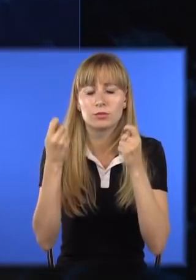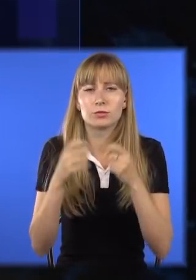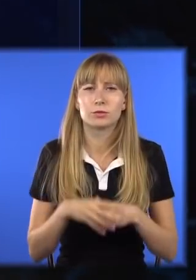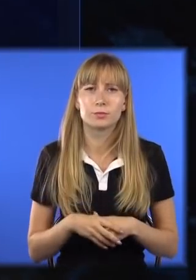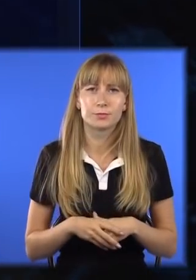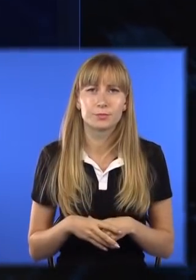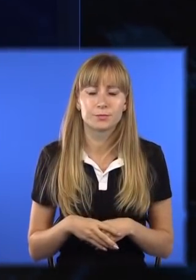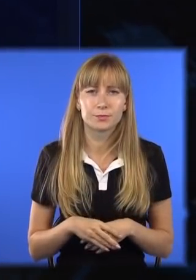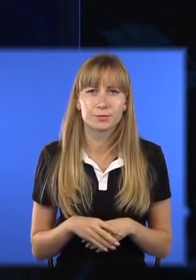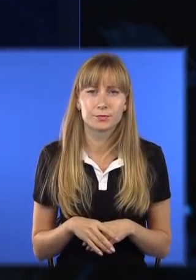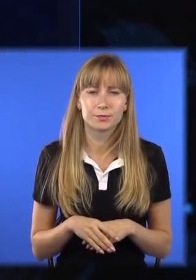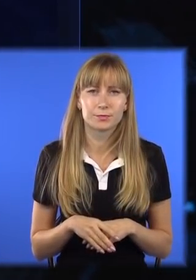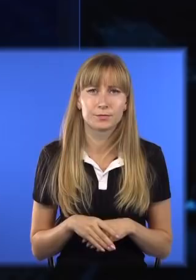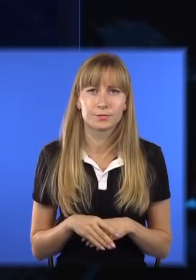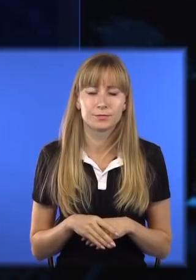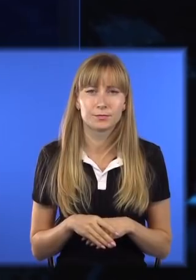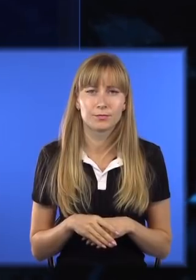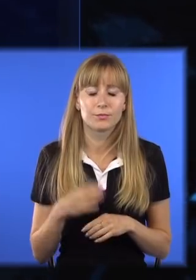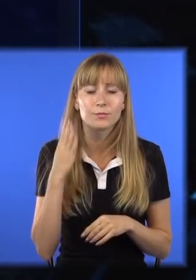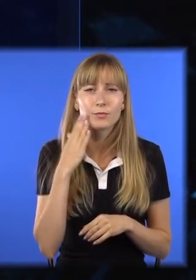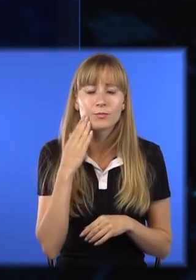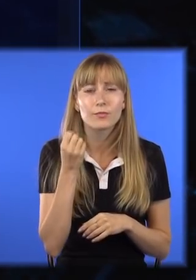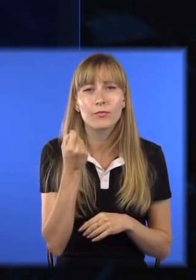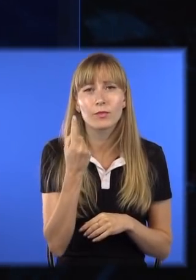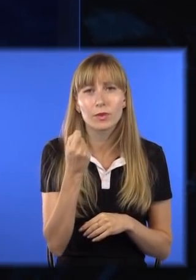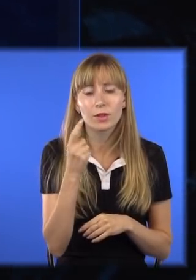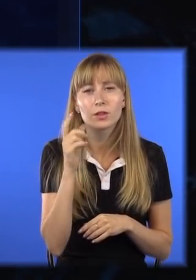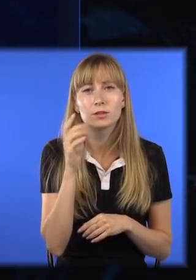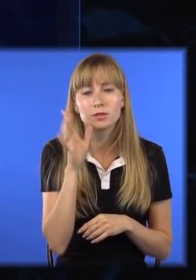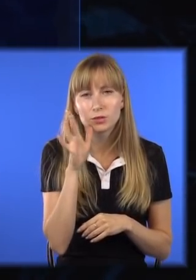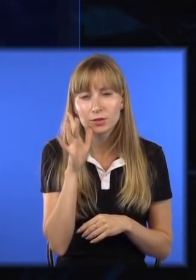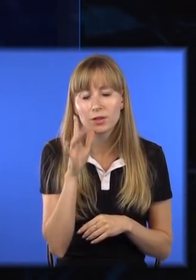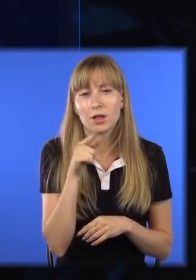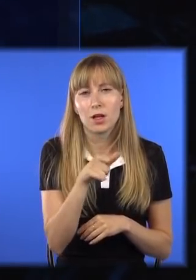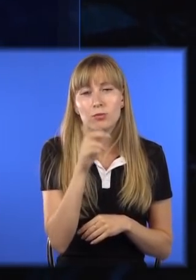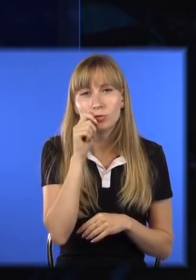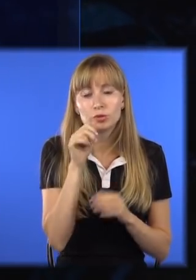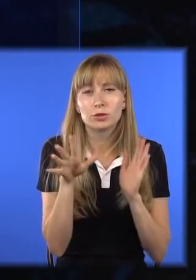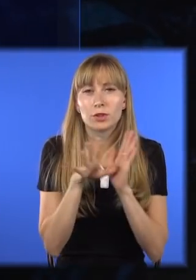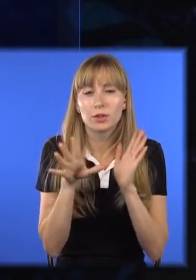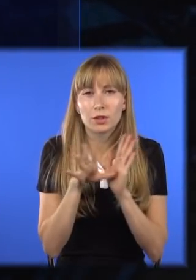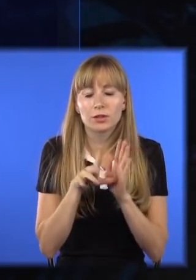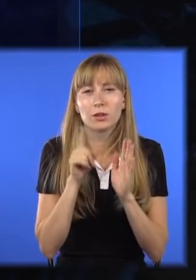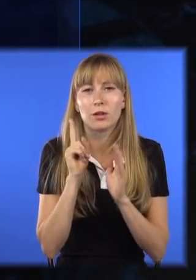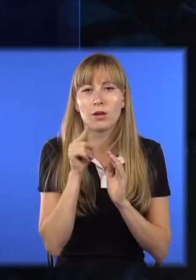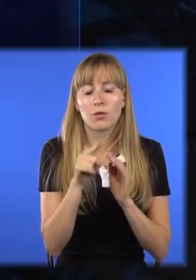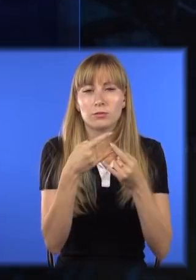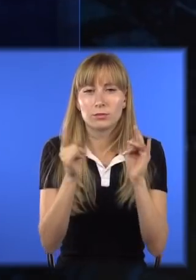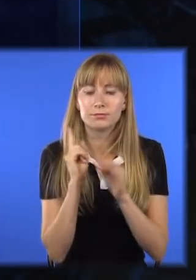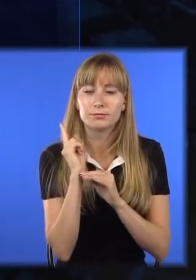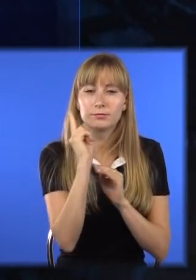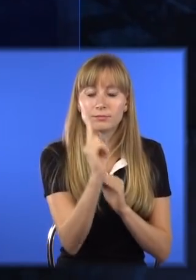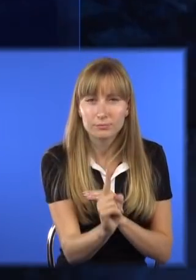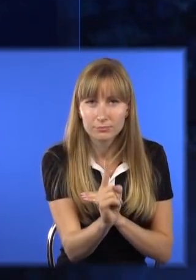Около 11 часов электромонтер подрядной организации вышел из помещения участка РОВ и на крыльцо, на площадку. И